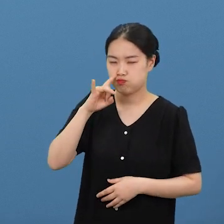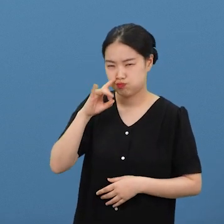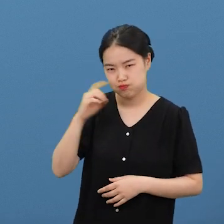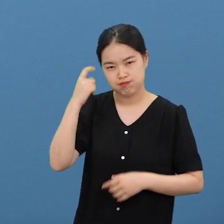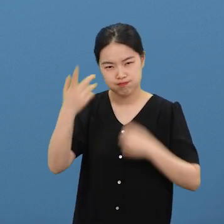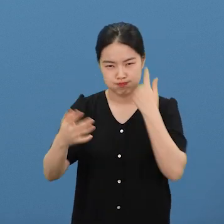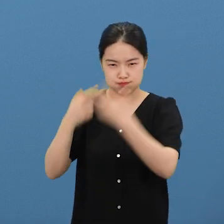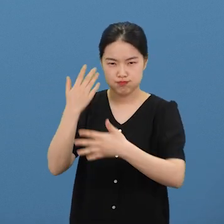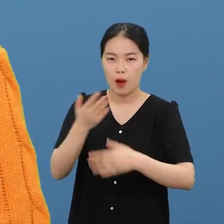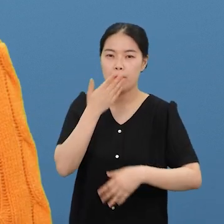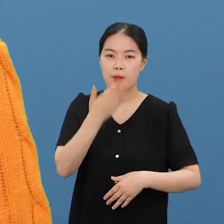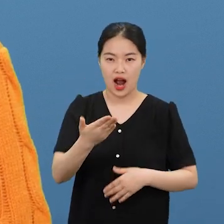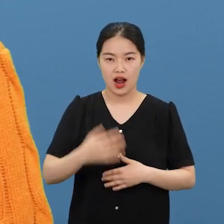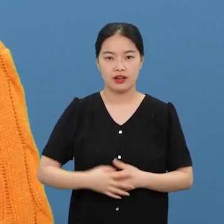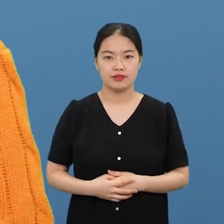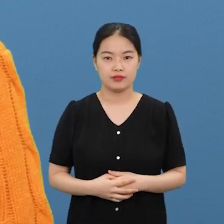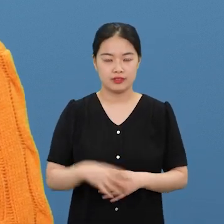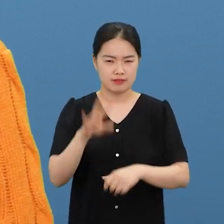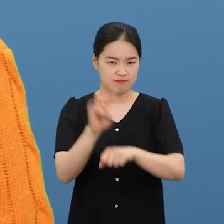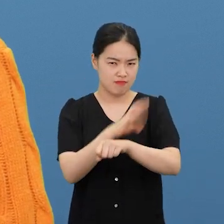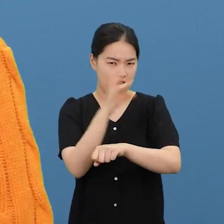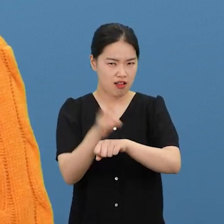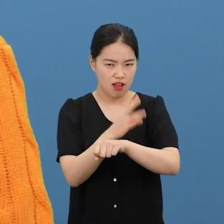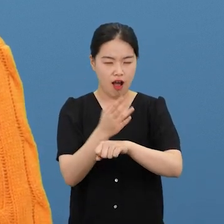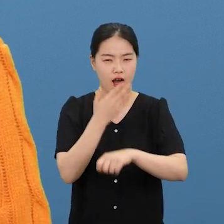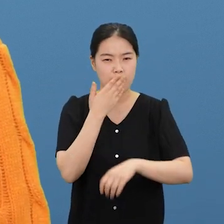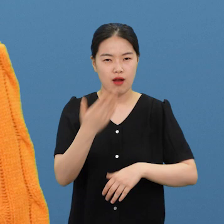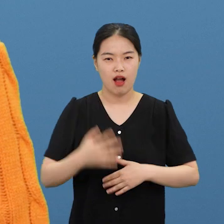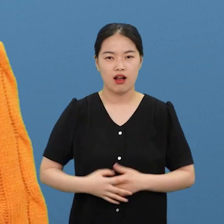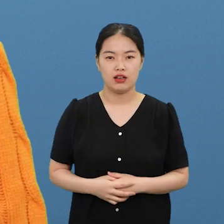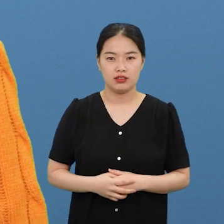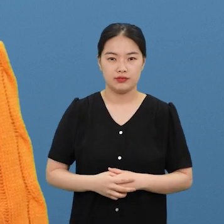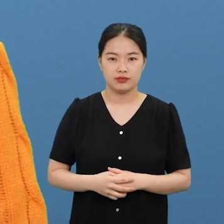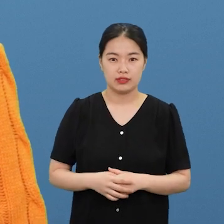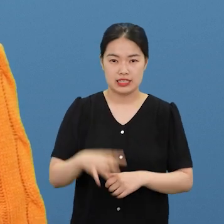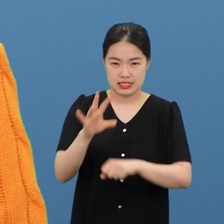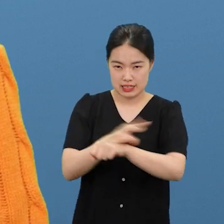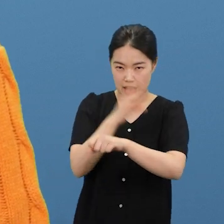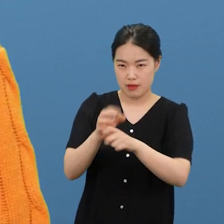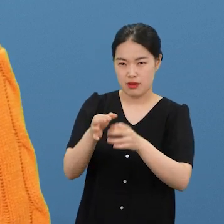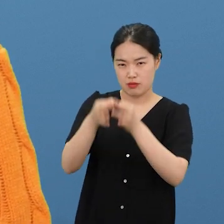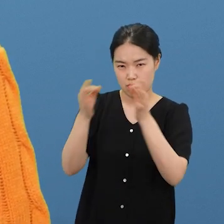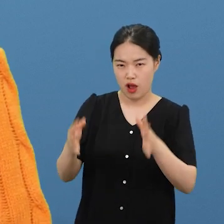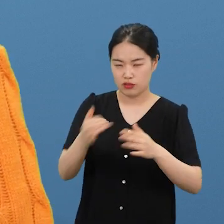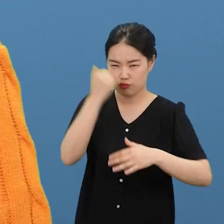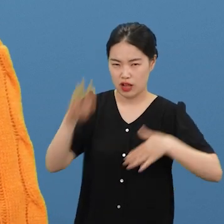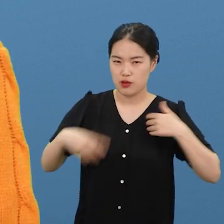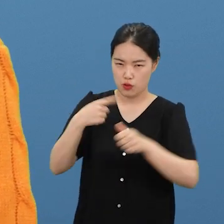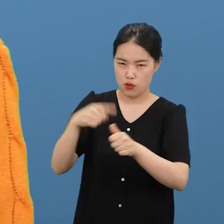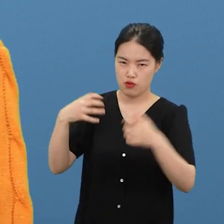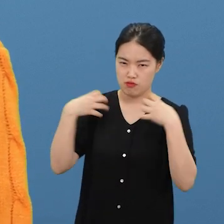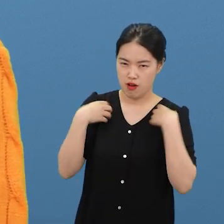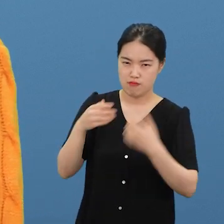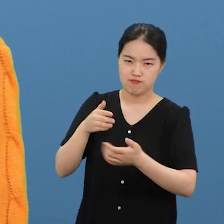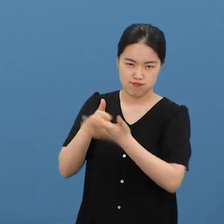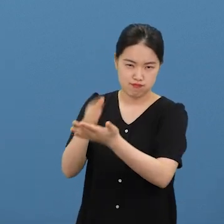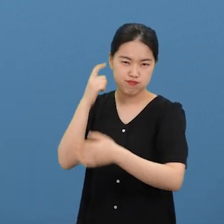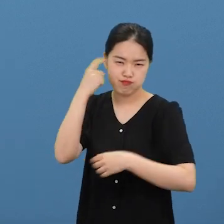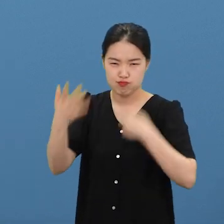이용할 수 있다고 하니까요. 이제 충남교육의 궁금증은 24시간 언제든 해결할 수 있을 것